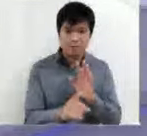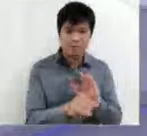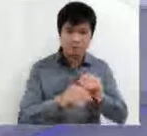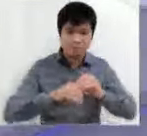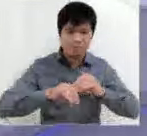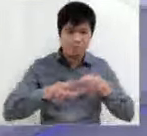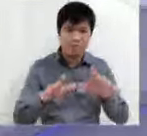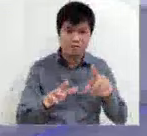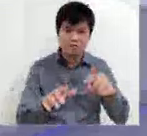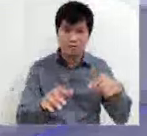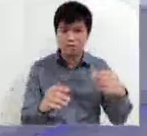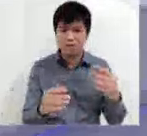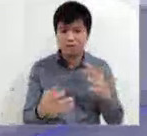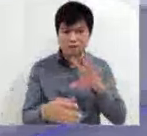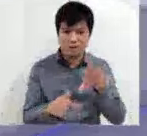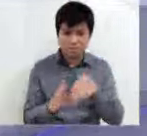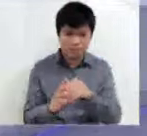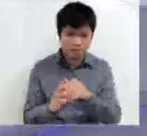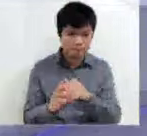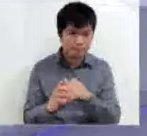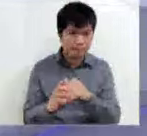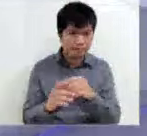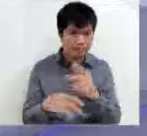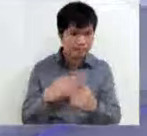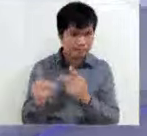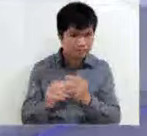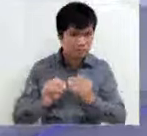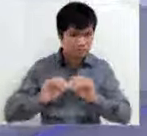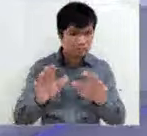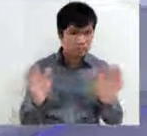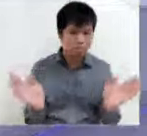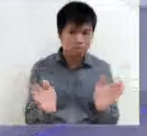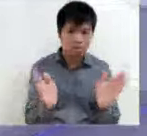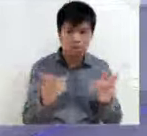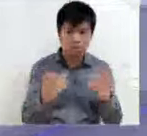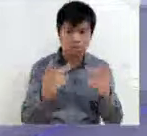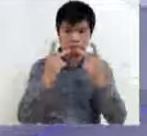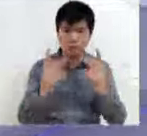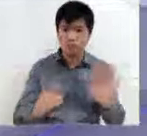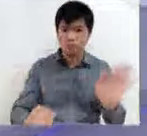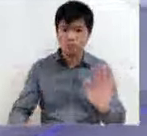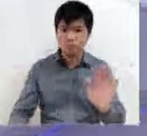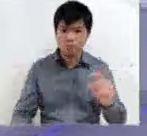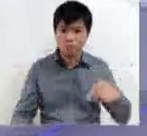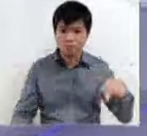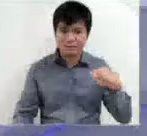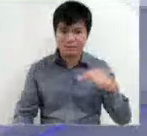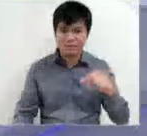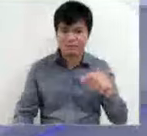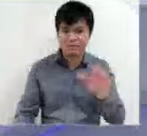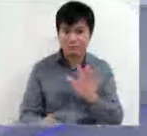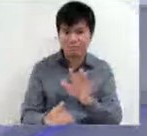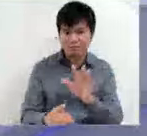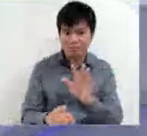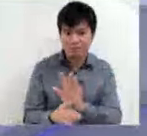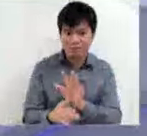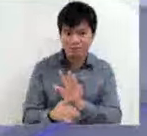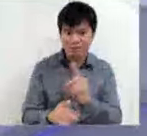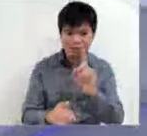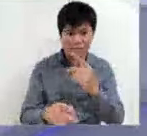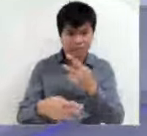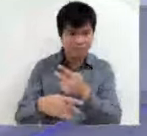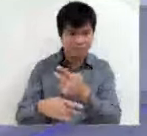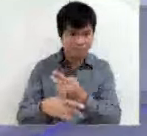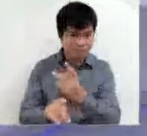ng pag-iimpluwensya na nagtutulak naman sa publiko na huwag nang tangkilikin ang isang bagay. At ang isa pang madalas